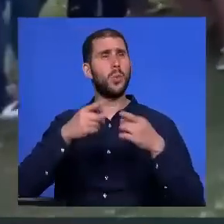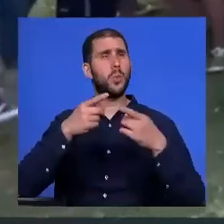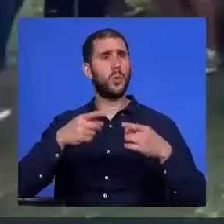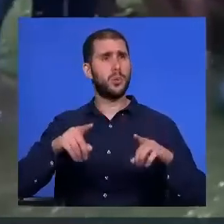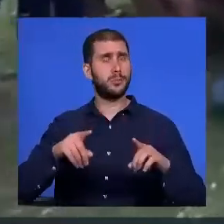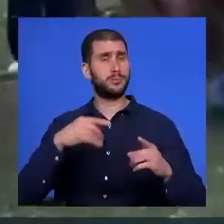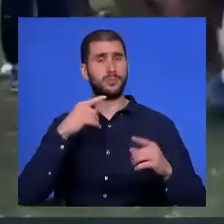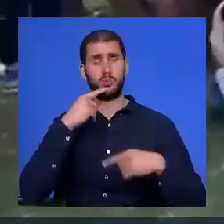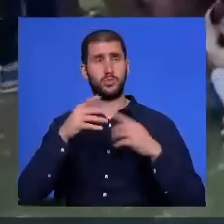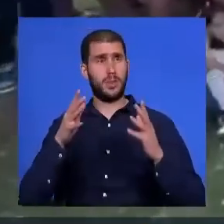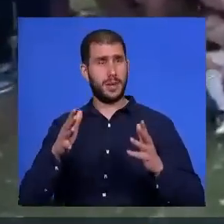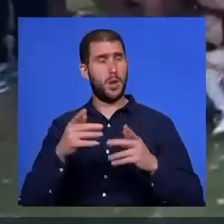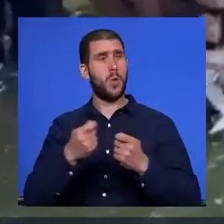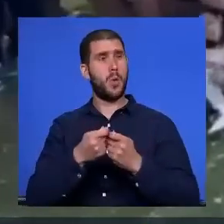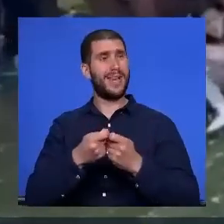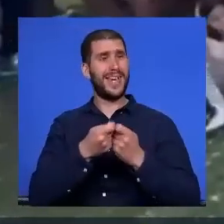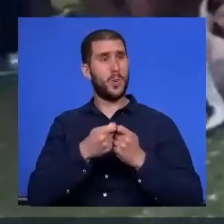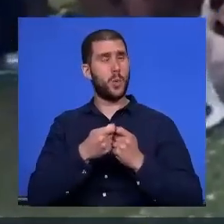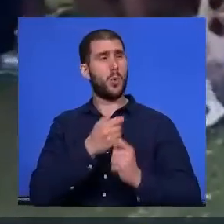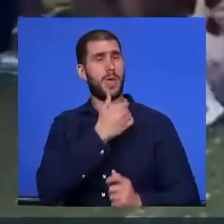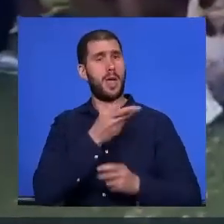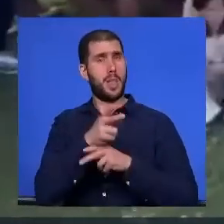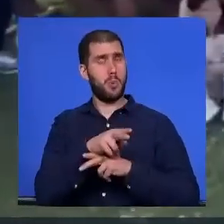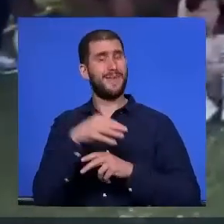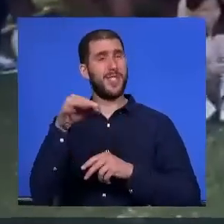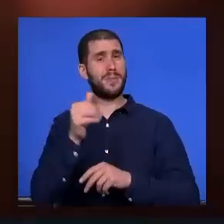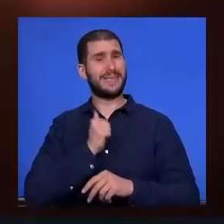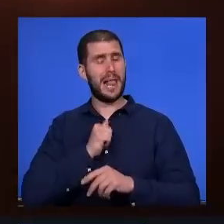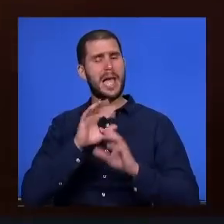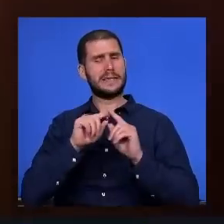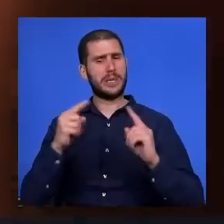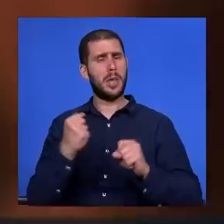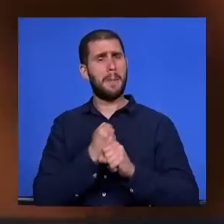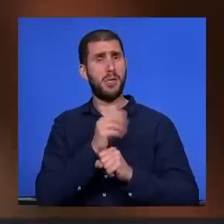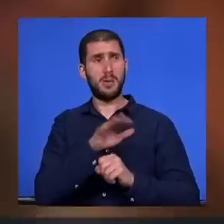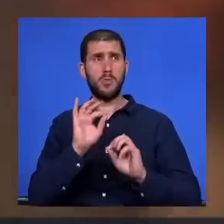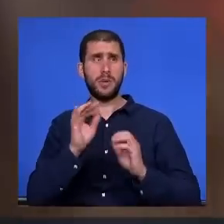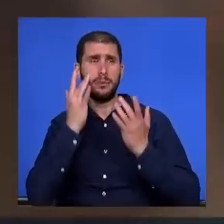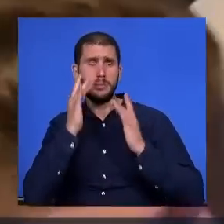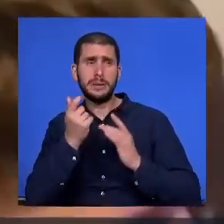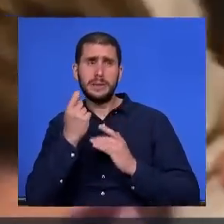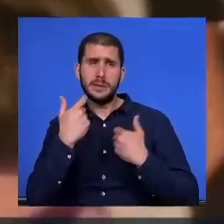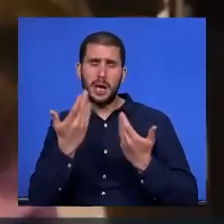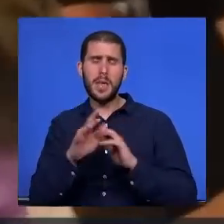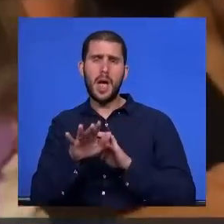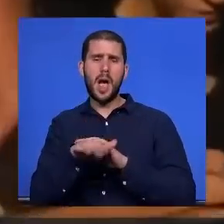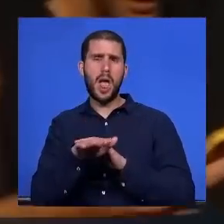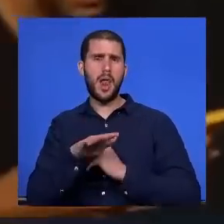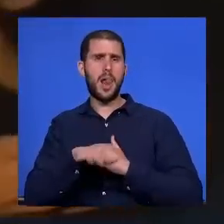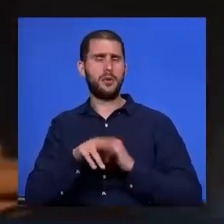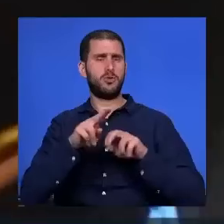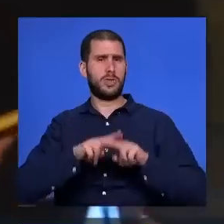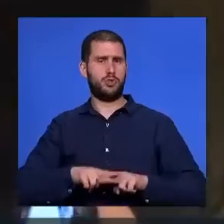במשך השנה עורך ארגון אלמנות ויתומי צה"ל עשרות פעילויות לילדים, כדי למלא ולו במקצת את החלל הגדול